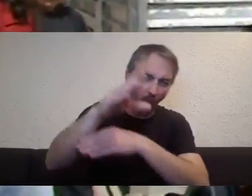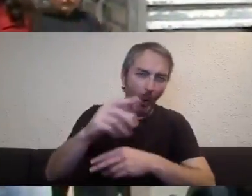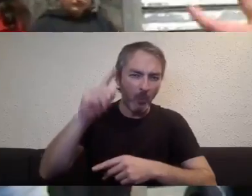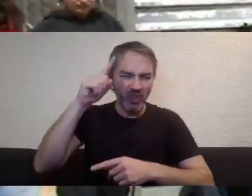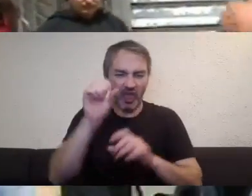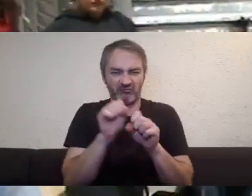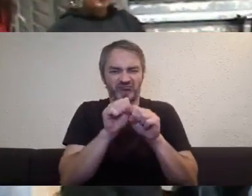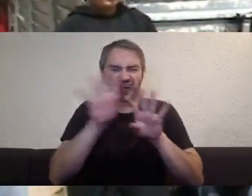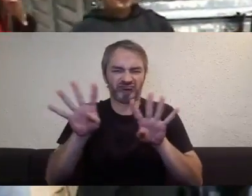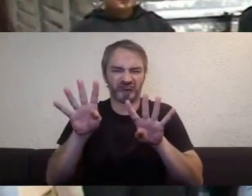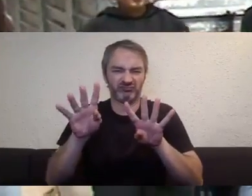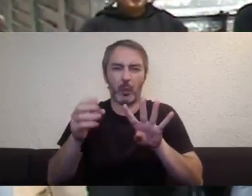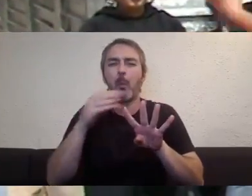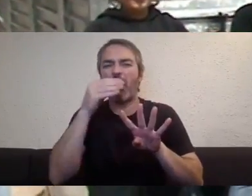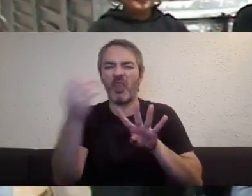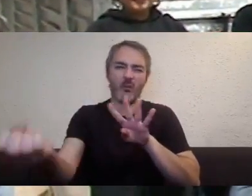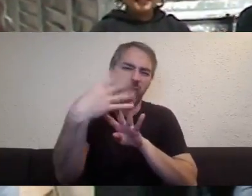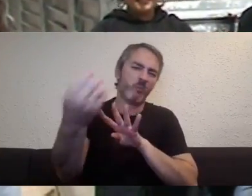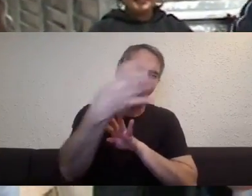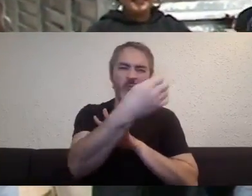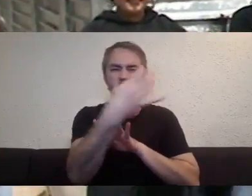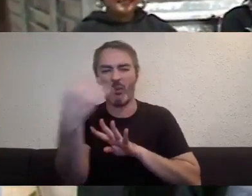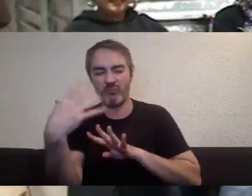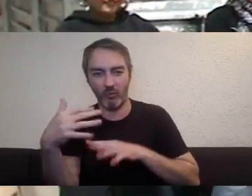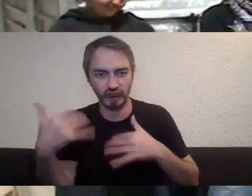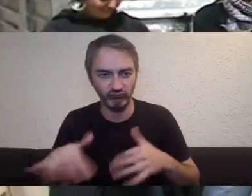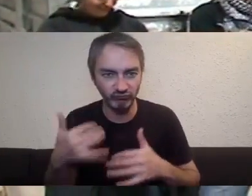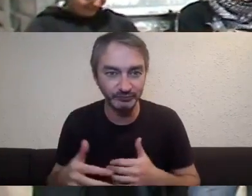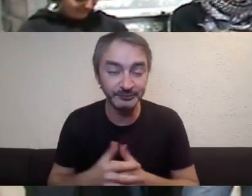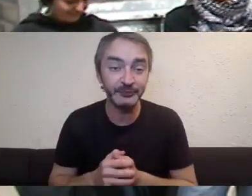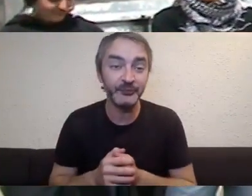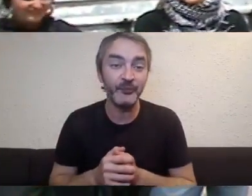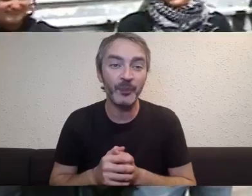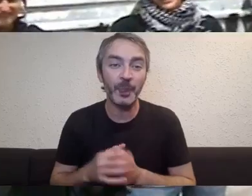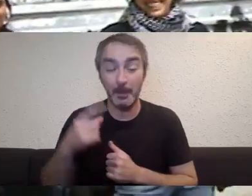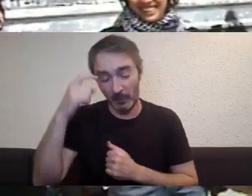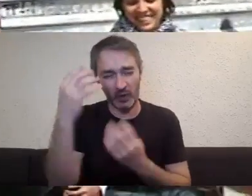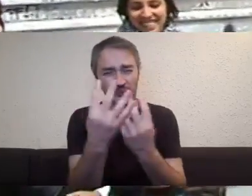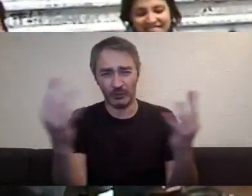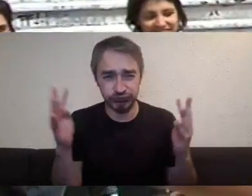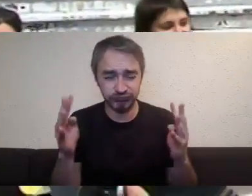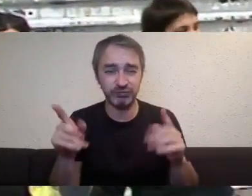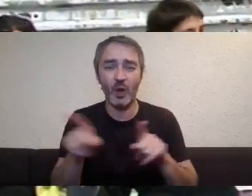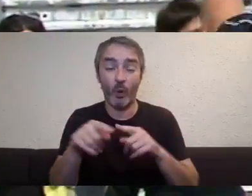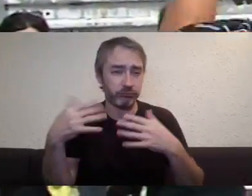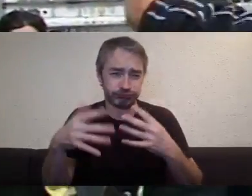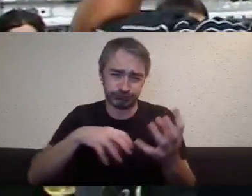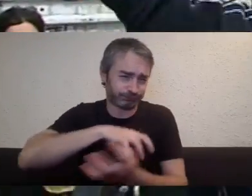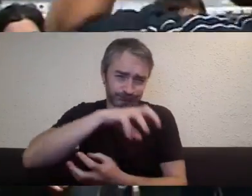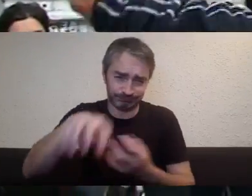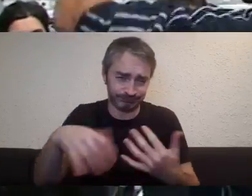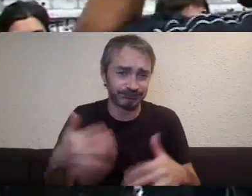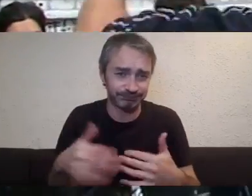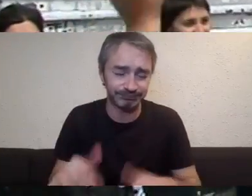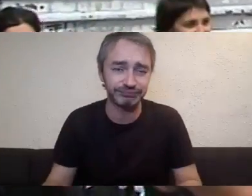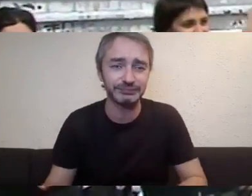de xòpet, volants, sobre les policies, no sé què, i va ser com una història així, doncs, força xula, no? Els gens allà posats a